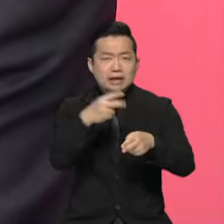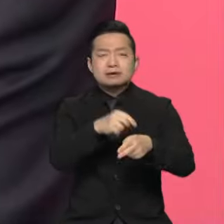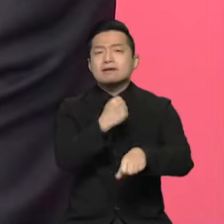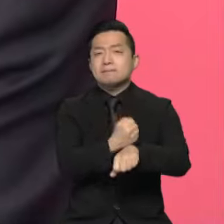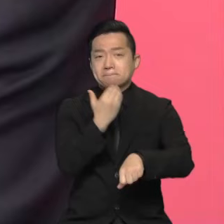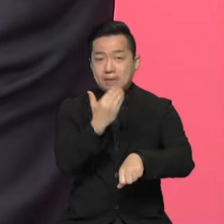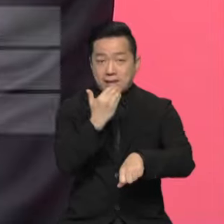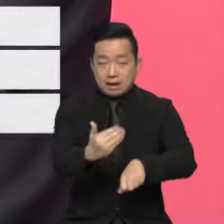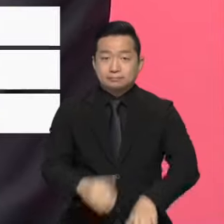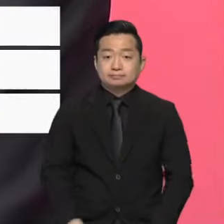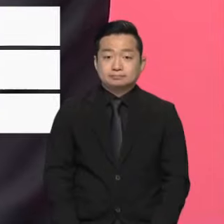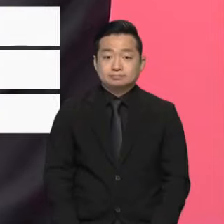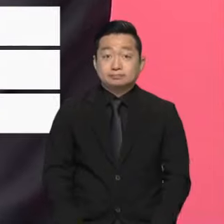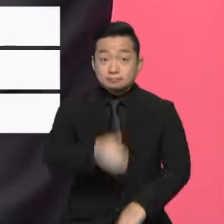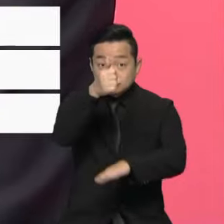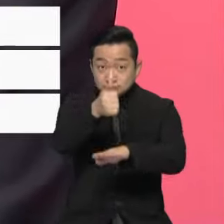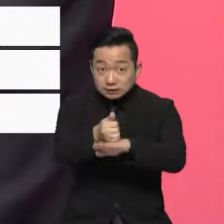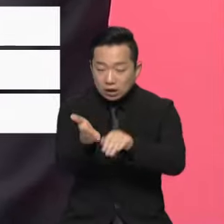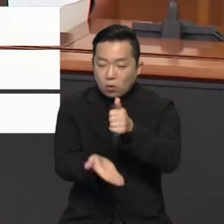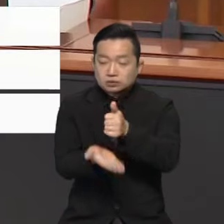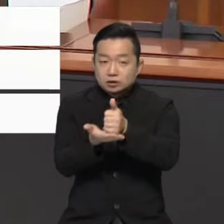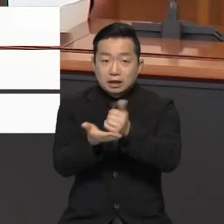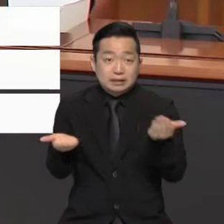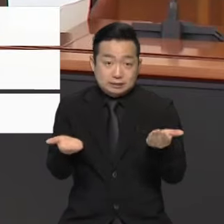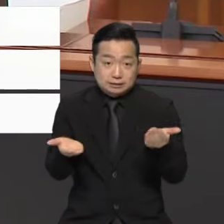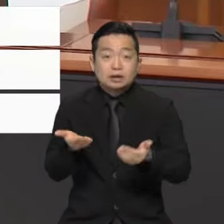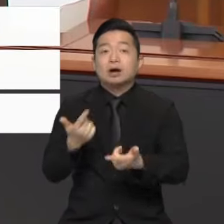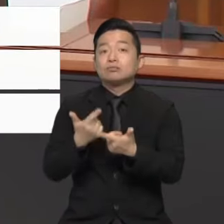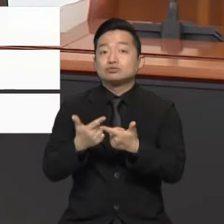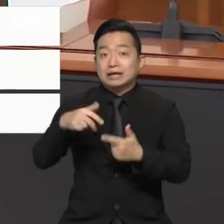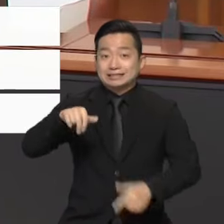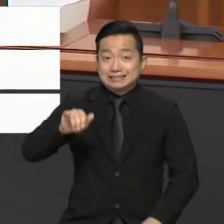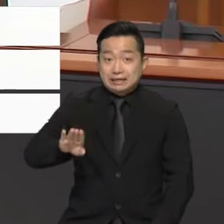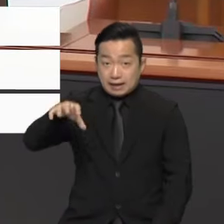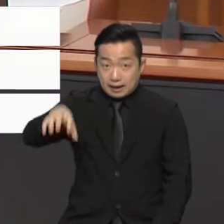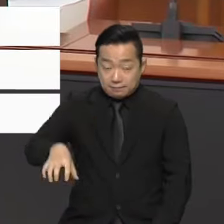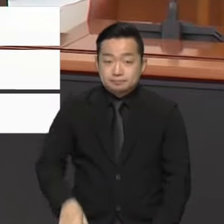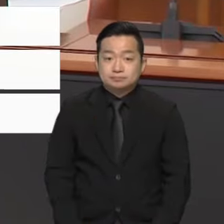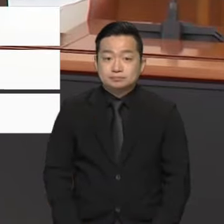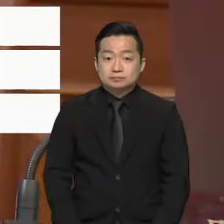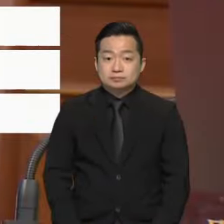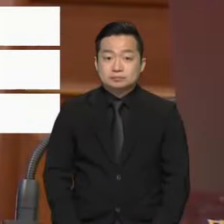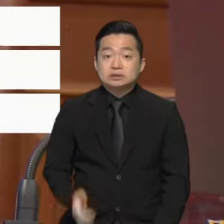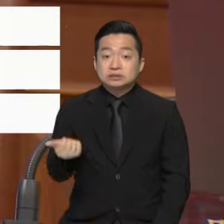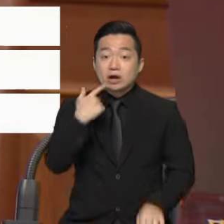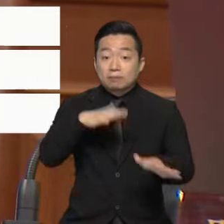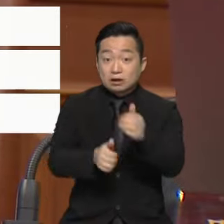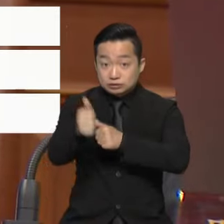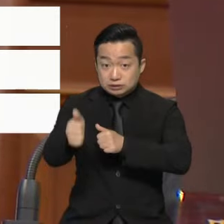시사했습니다. 막바지 공천 작업도 이어져 부산 진갑에서 컷오프된 박성훈 전 해수부 차관은